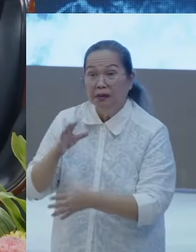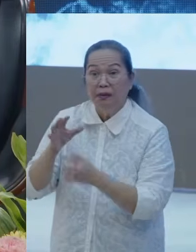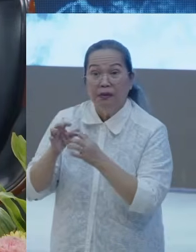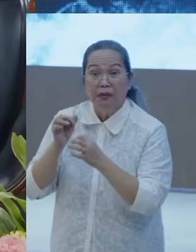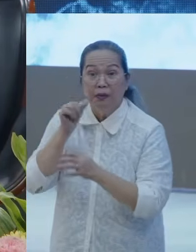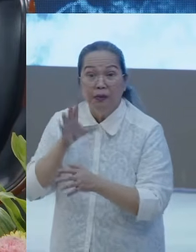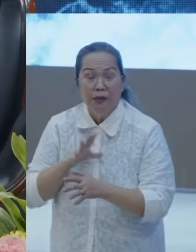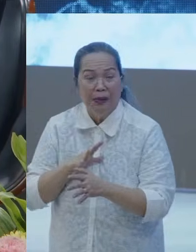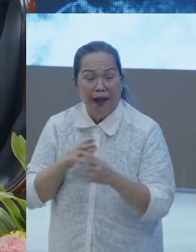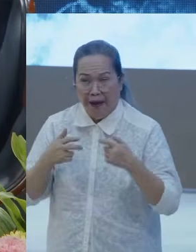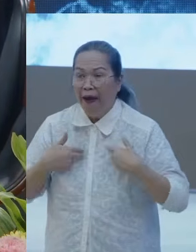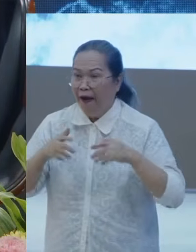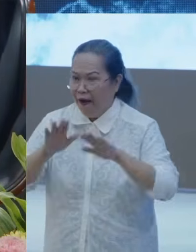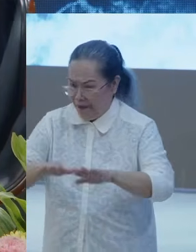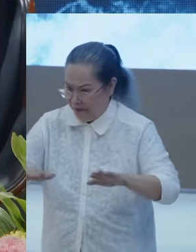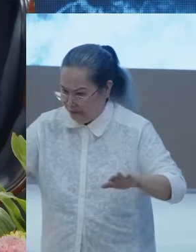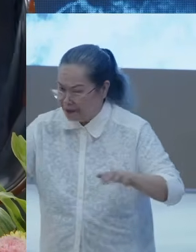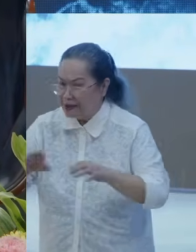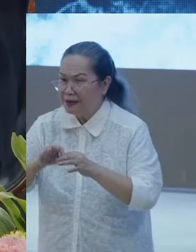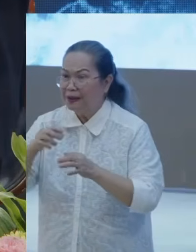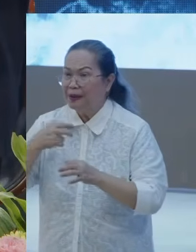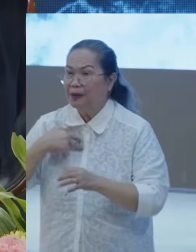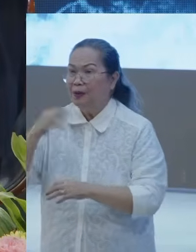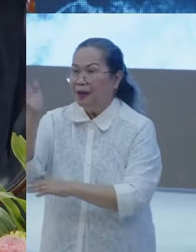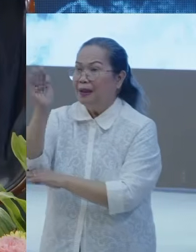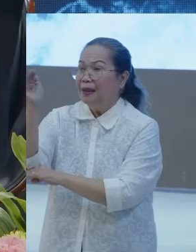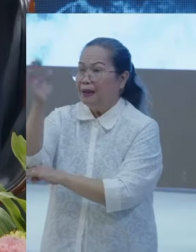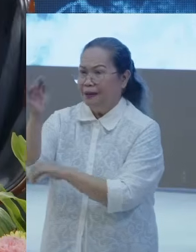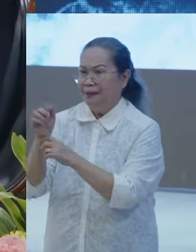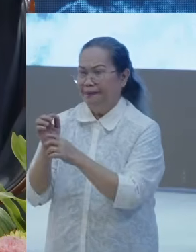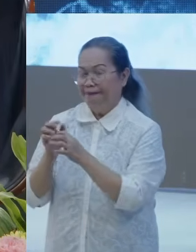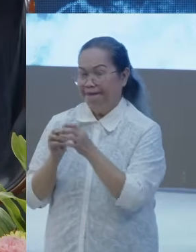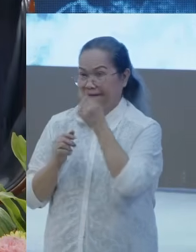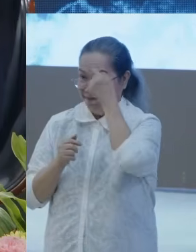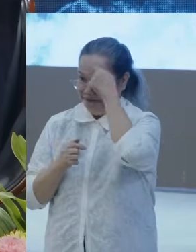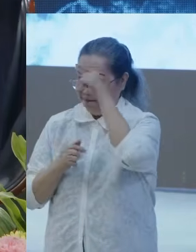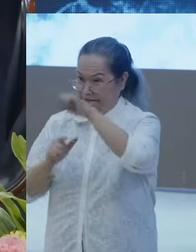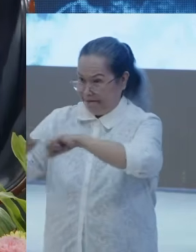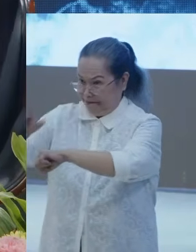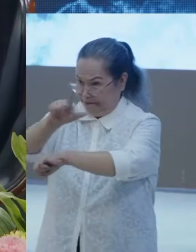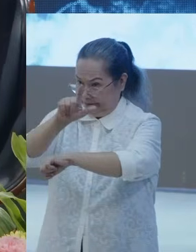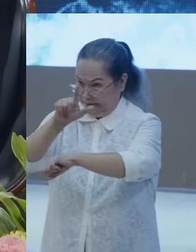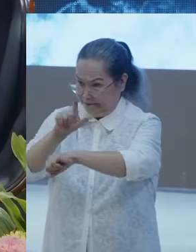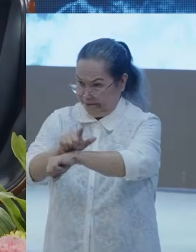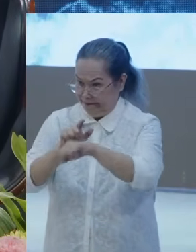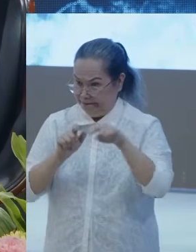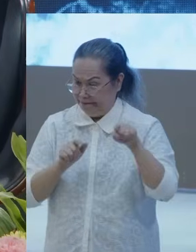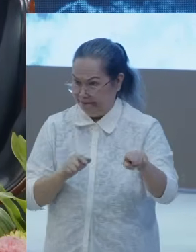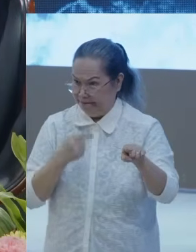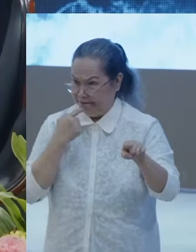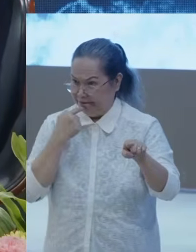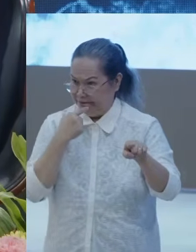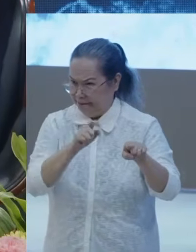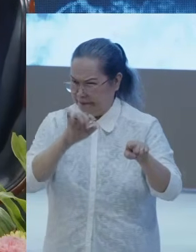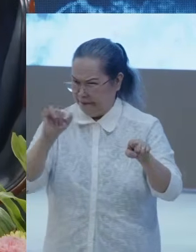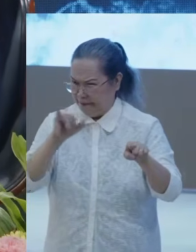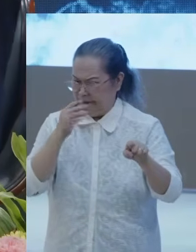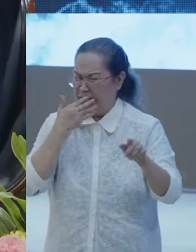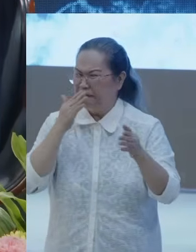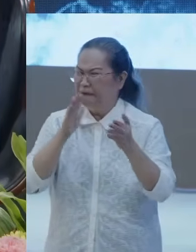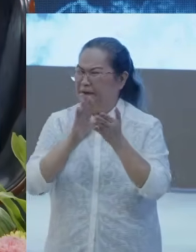Magkaroon ka ng anak sa isang talipandas na babae. Bakit? For the land commits great whoredom